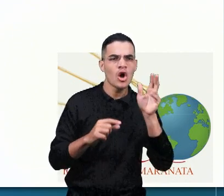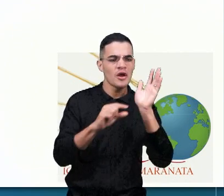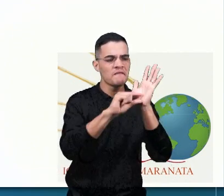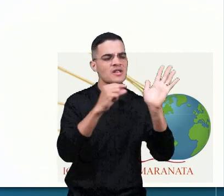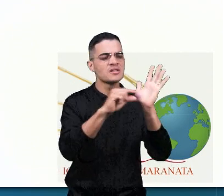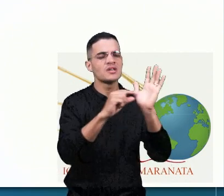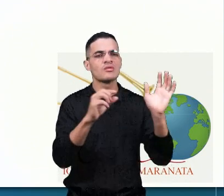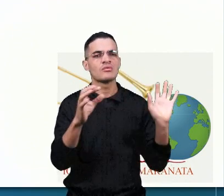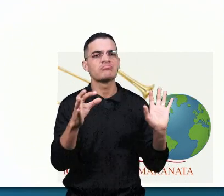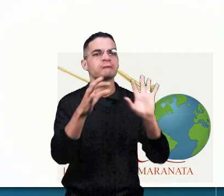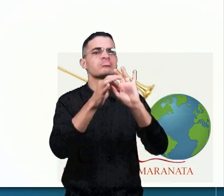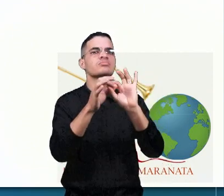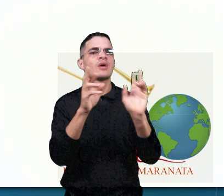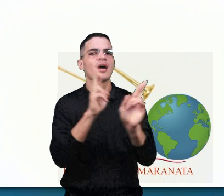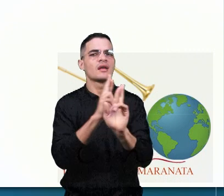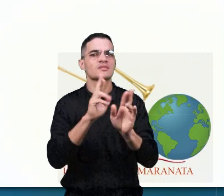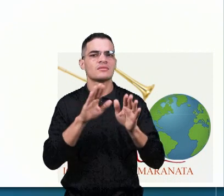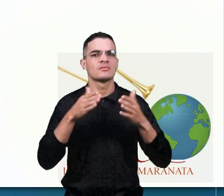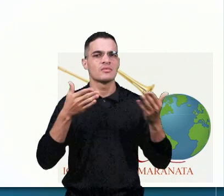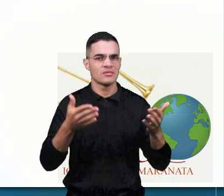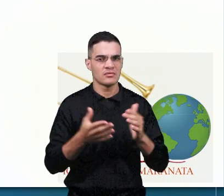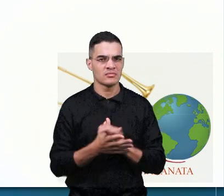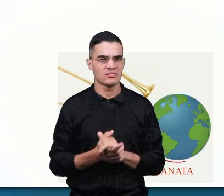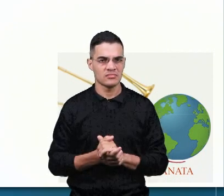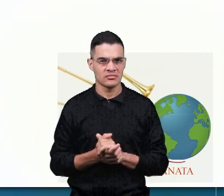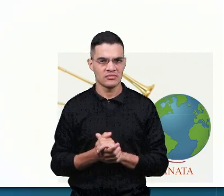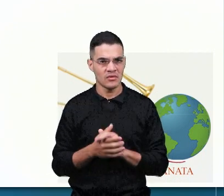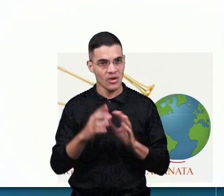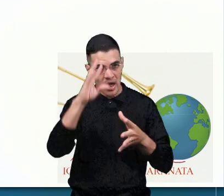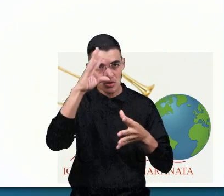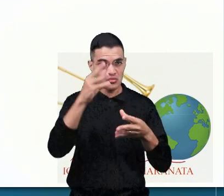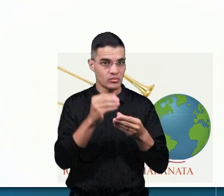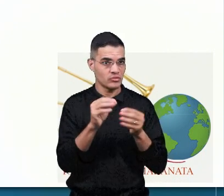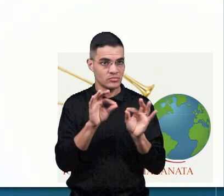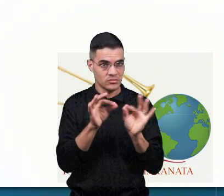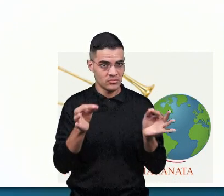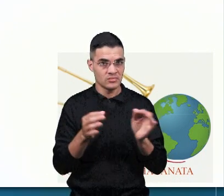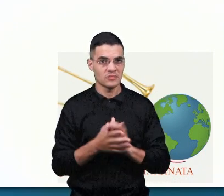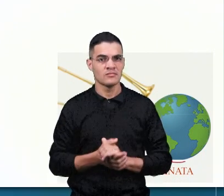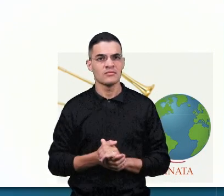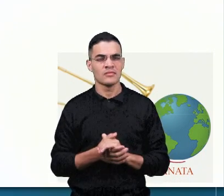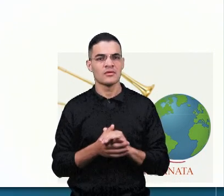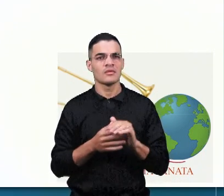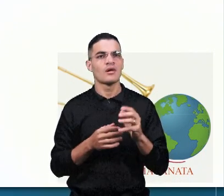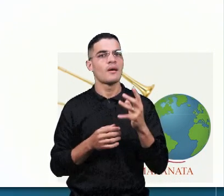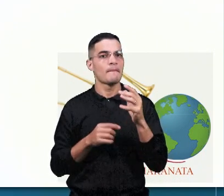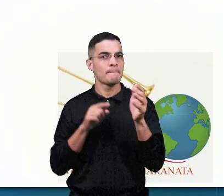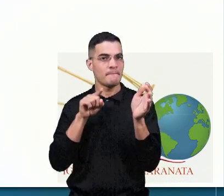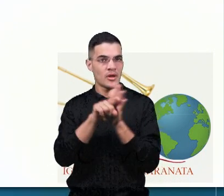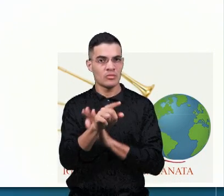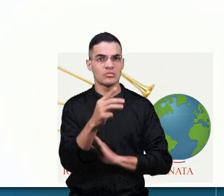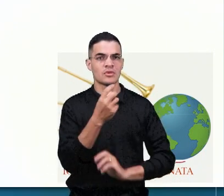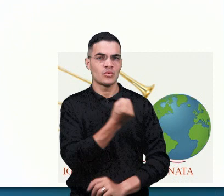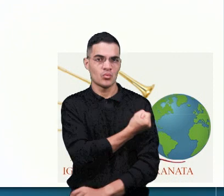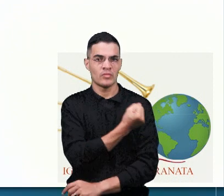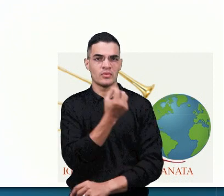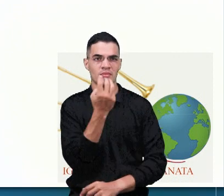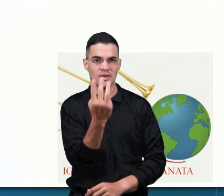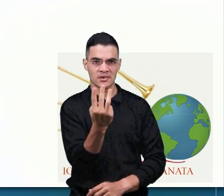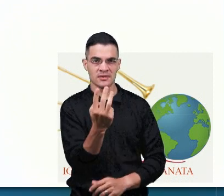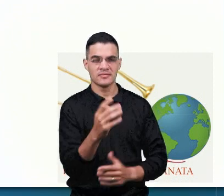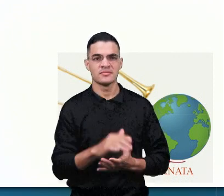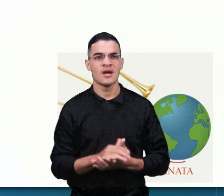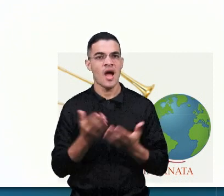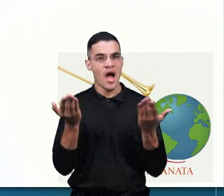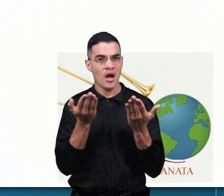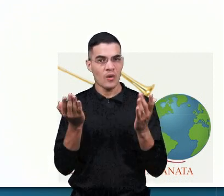qui sont enregistrés. La question ici fait référence aux faits historiques. Passons à la question 3. Dans le sens prophétique,